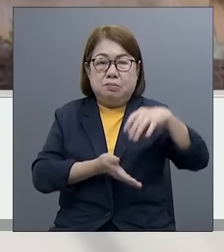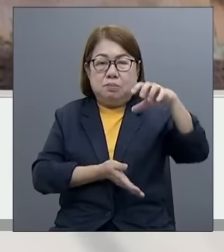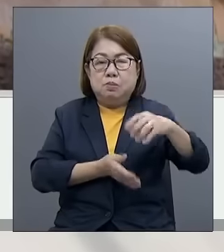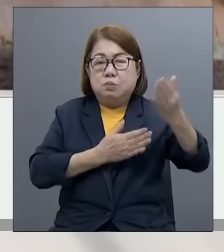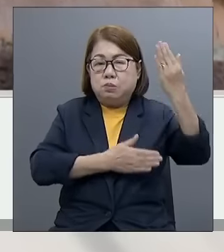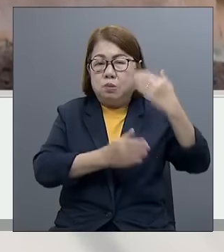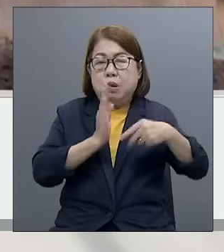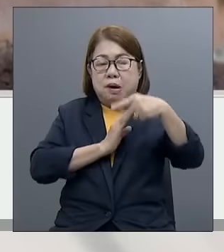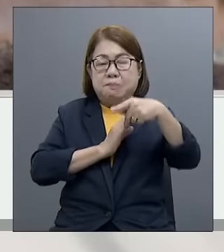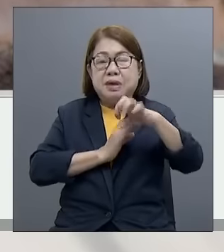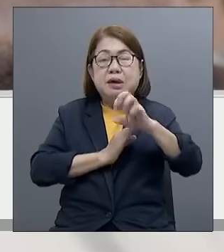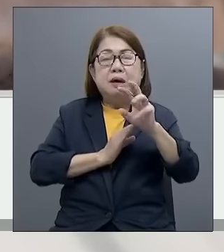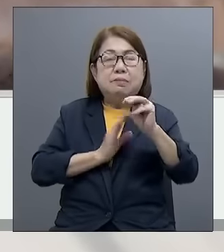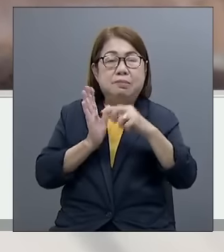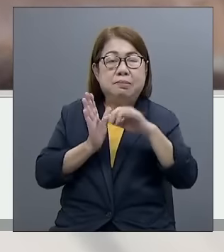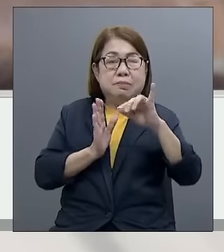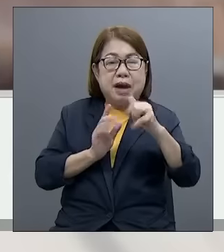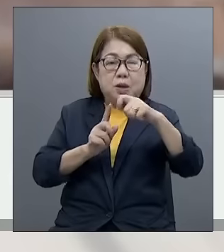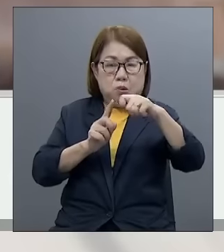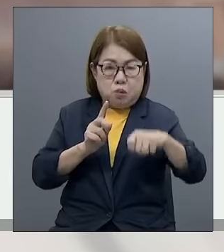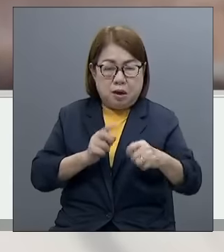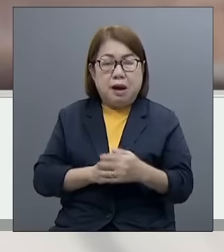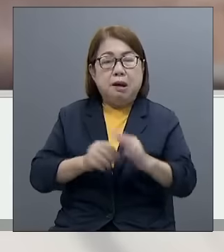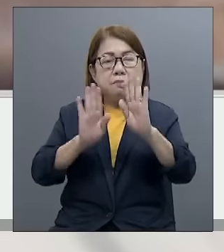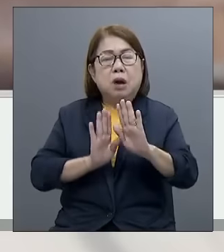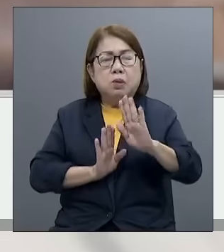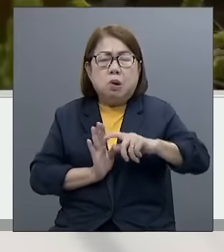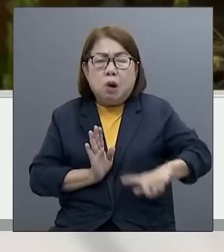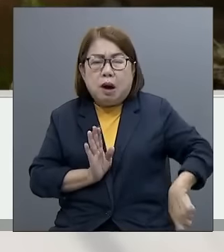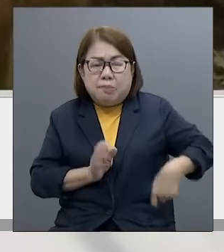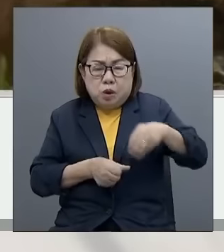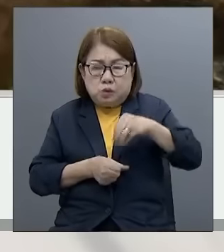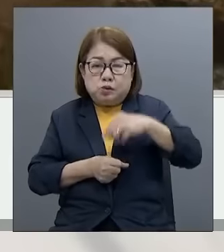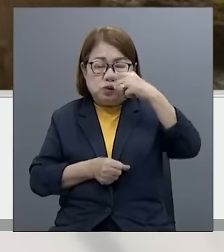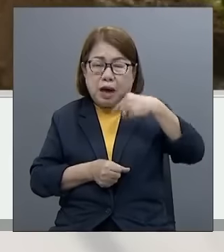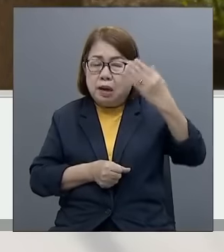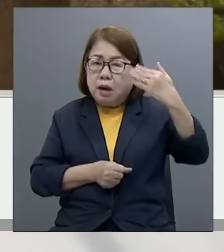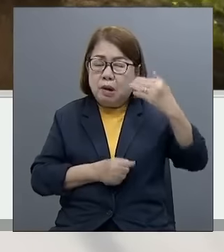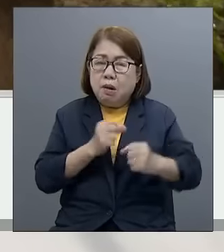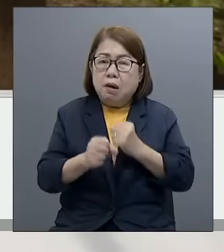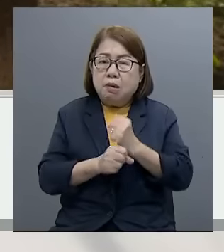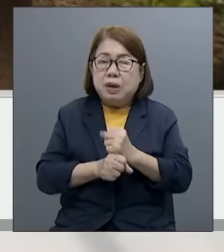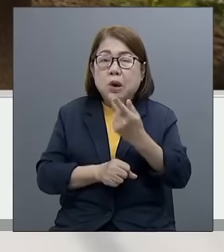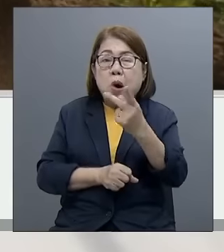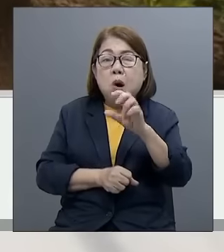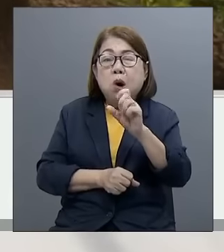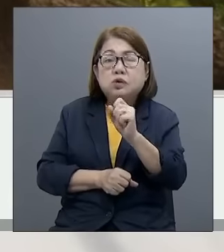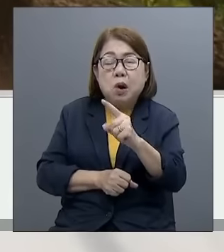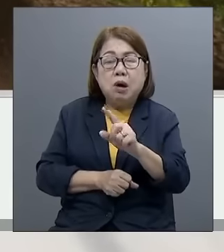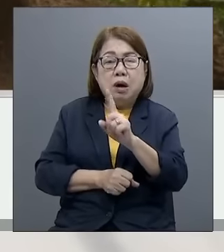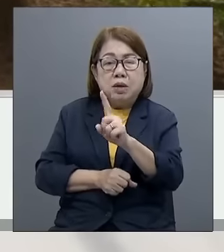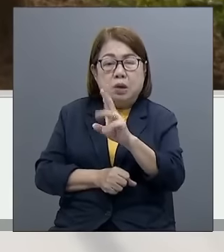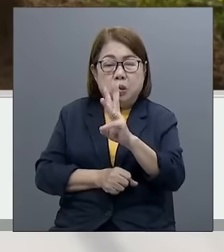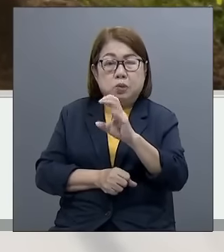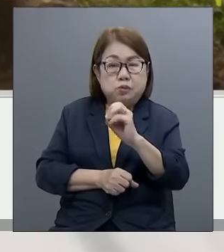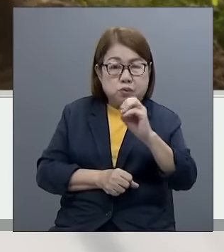จังหวัดนครราชสีมาค่ะก็เป็นรูปแบบศิลปะเขมรในไทยในช่วงราวปีพุทธศักราช 1600 -150